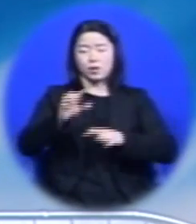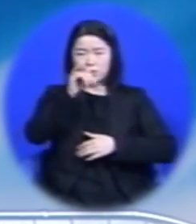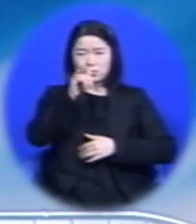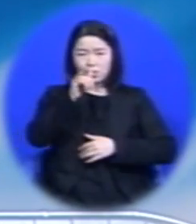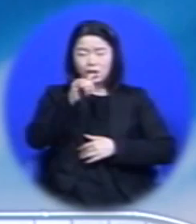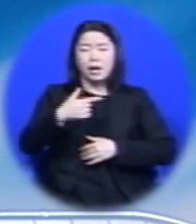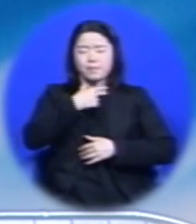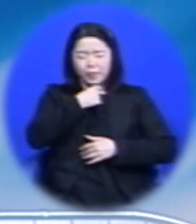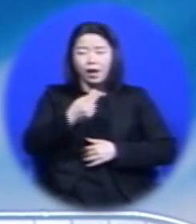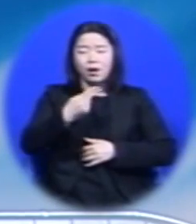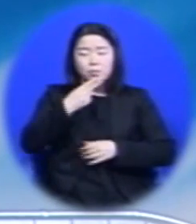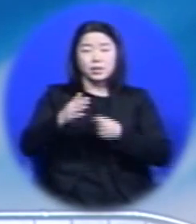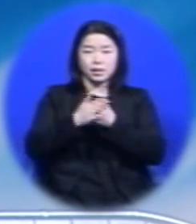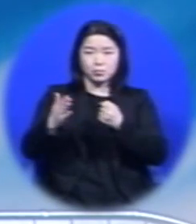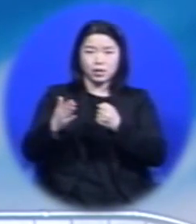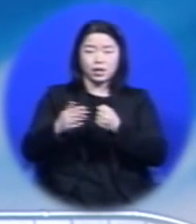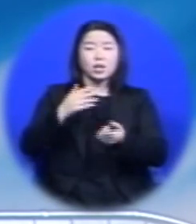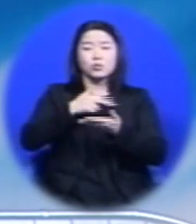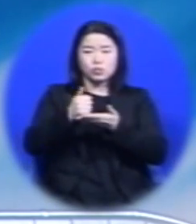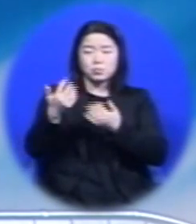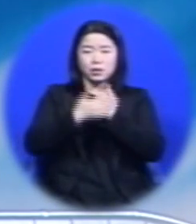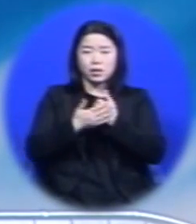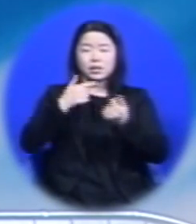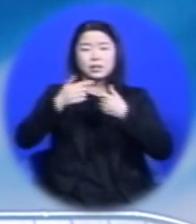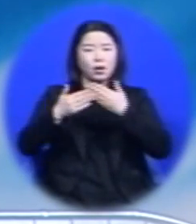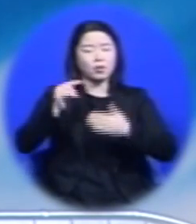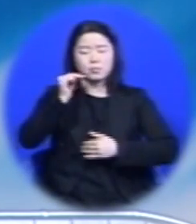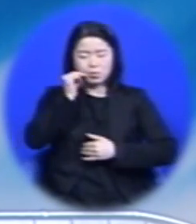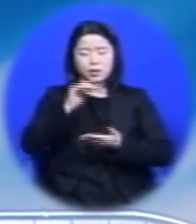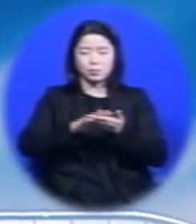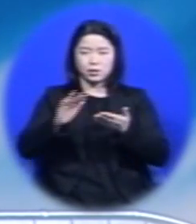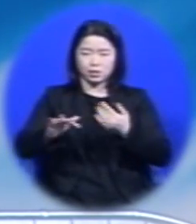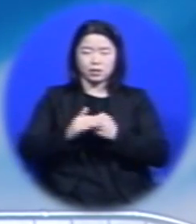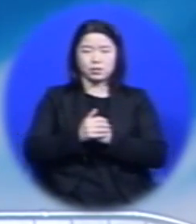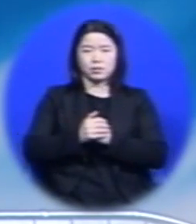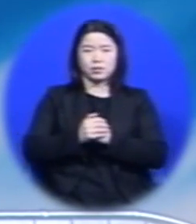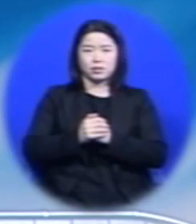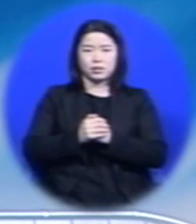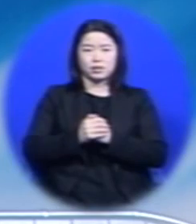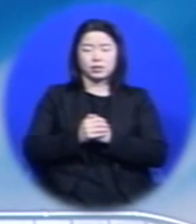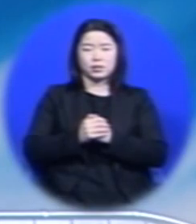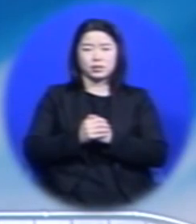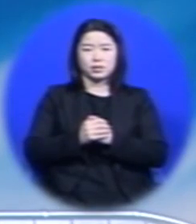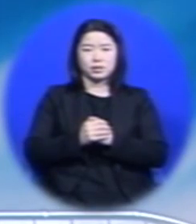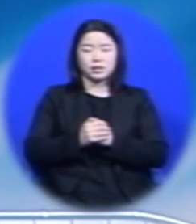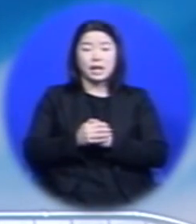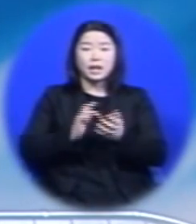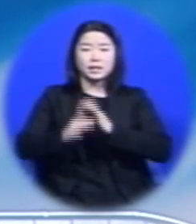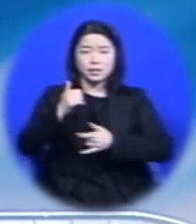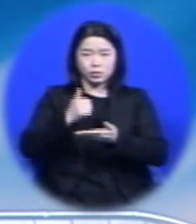갈망이 없으니까 주님의 은혜를 경험을 못 하는 겁니다 아